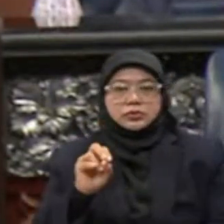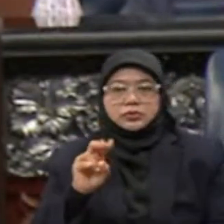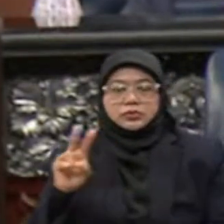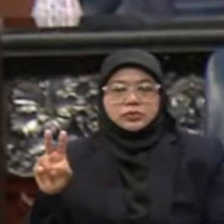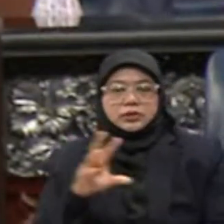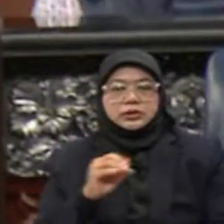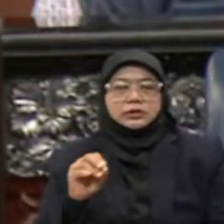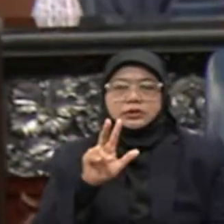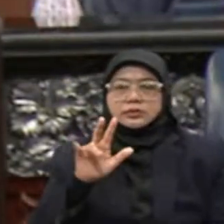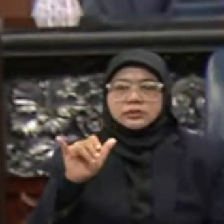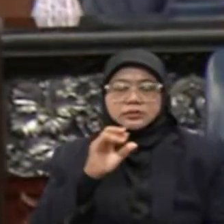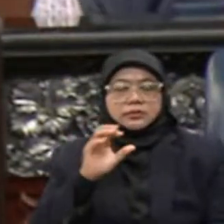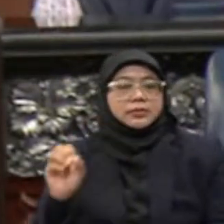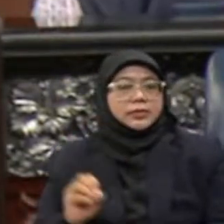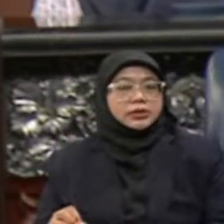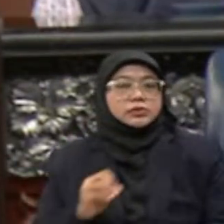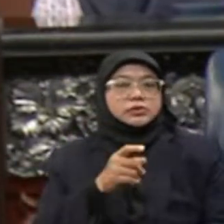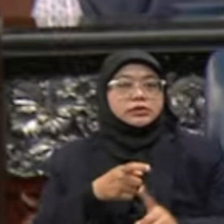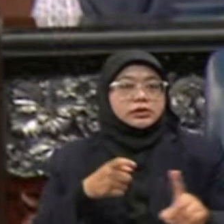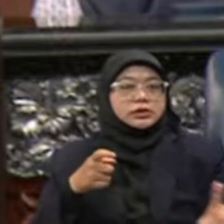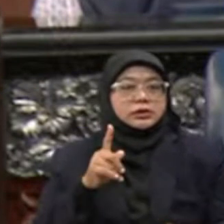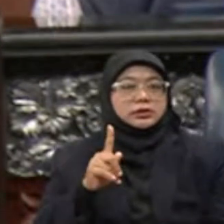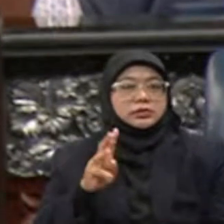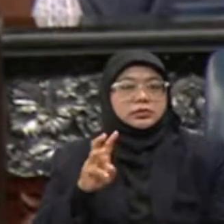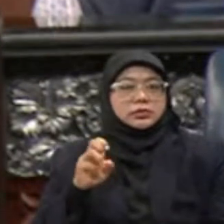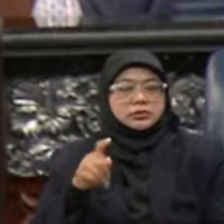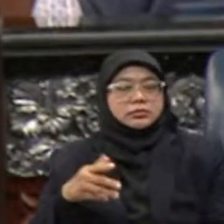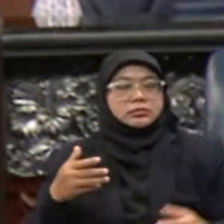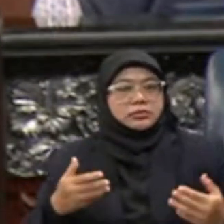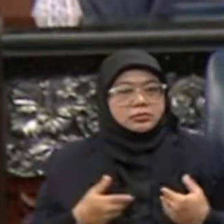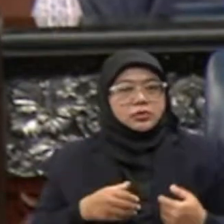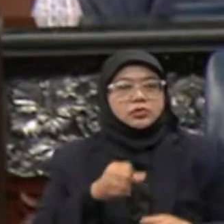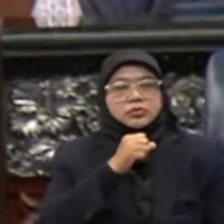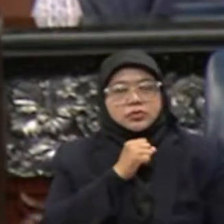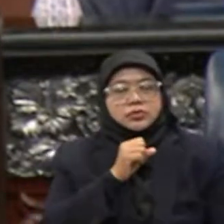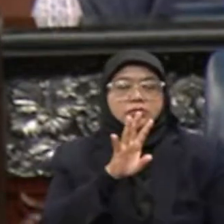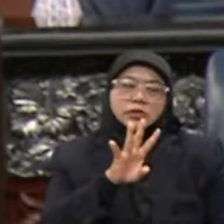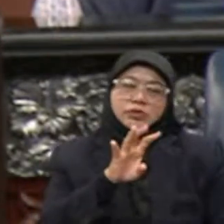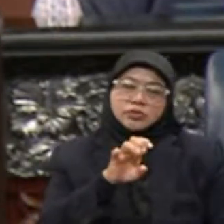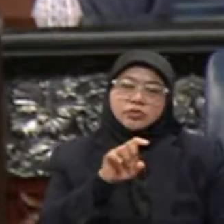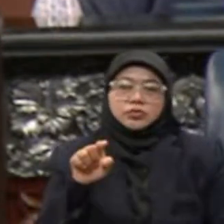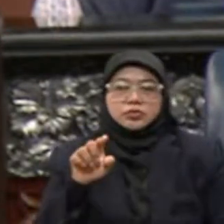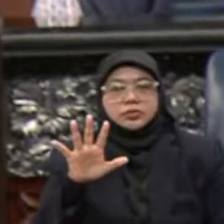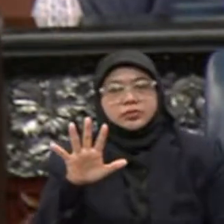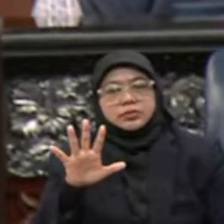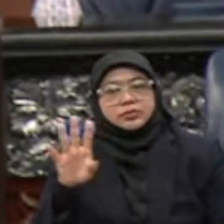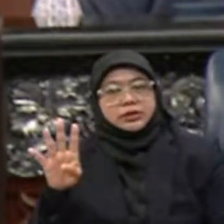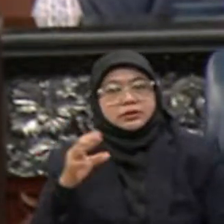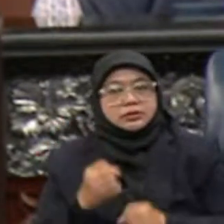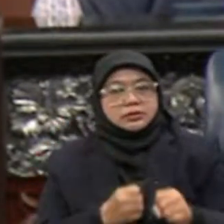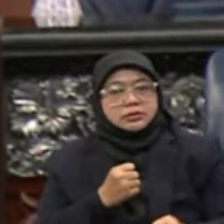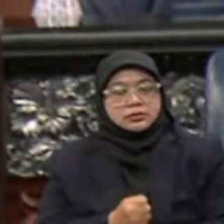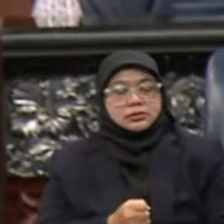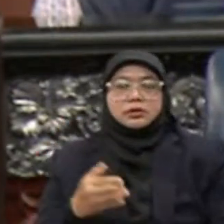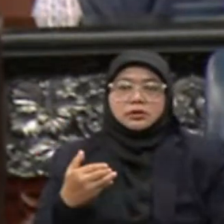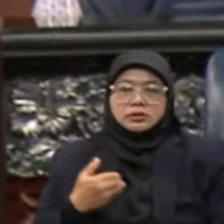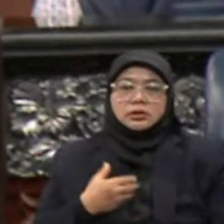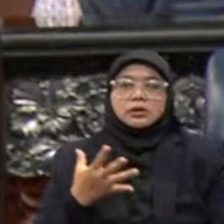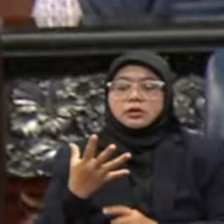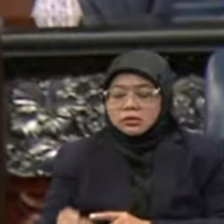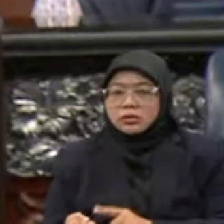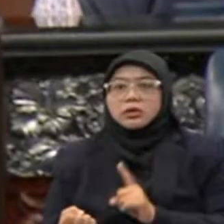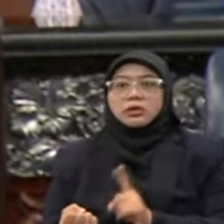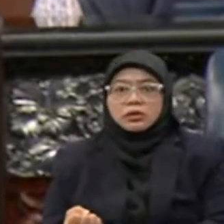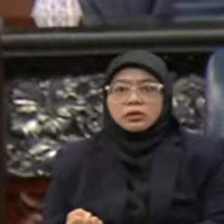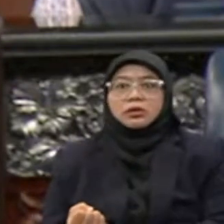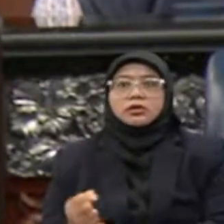3600 pada ahli yang berada dalam lingkungan umur 40 hingga 54 tahun hanya mempunyai Baki